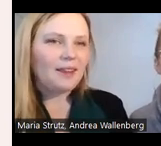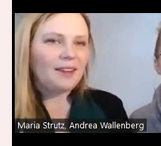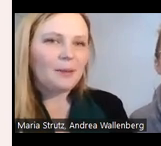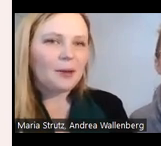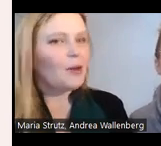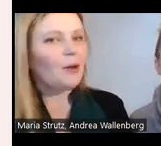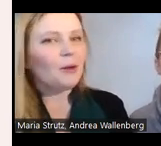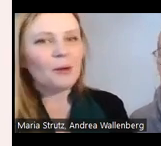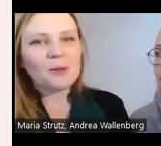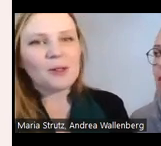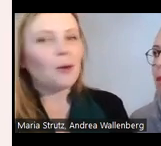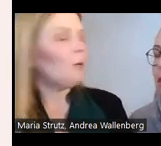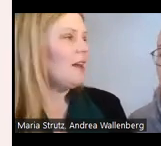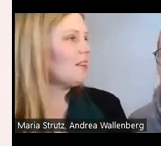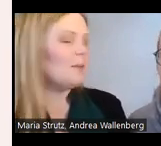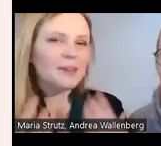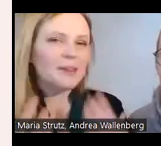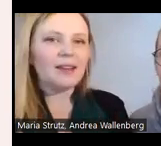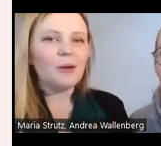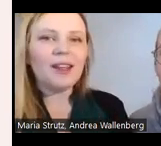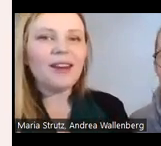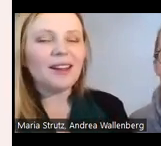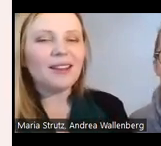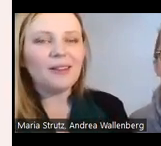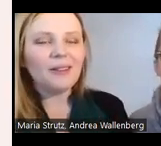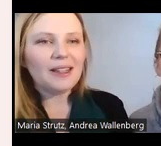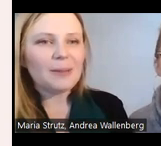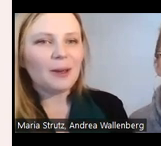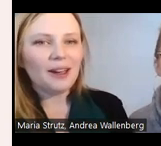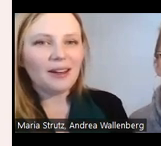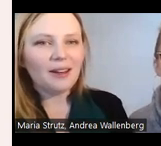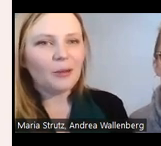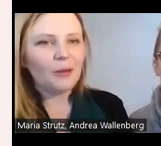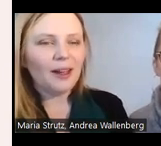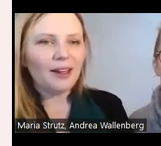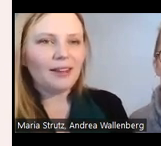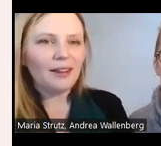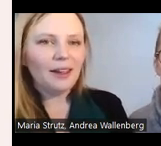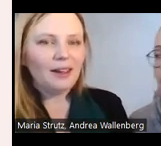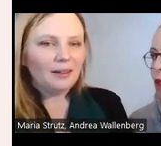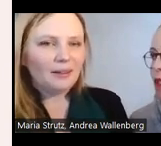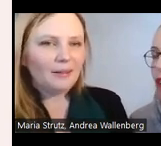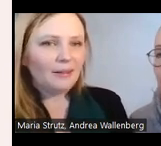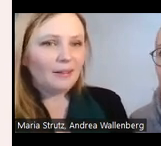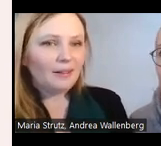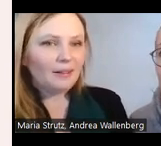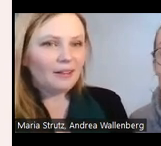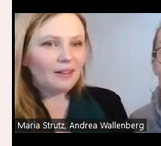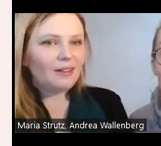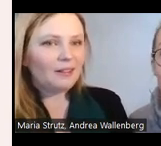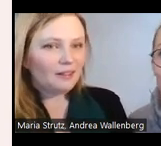dem. Jajamän. Och sagorum, sagokul. Allt som liksom är lite konkret och inspirerande är också härligt. Sen vill vi slå ett slag